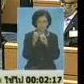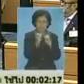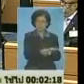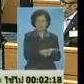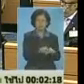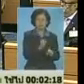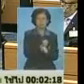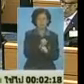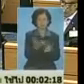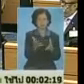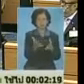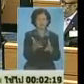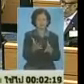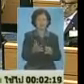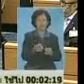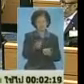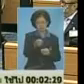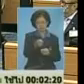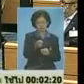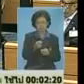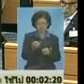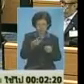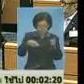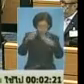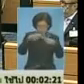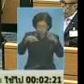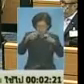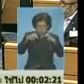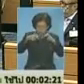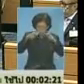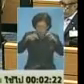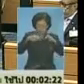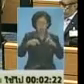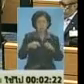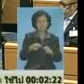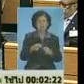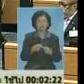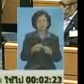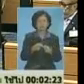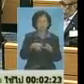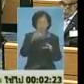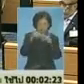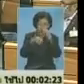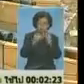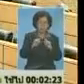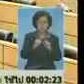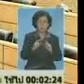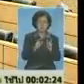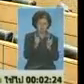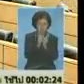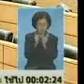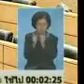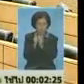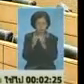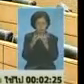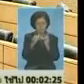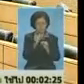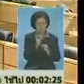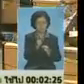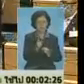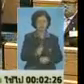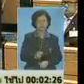ได้เหรอก็ไปค้นข้อมูลครับใช้เวลาค้นข้อมูลพอสมควรก็ไปเจอข้อเท็จจริงนะครับท่านเฉลิมดูนิดนึ